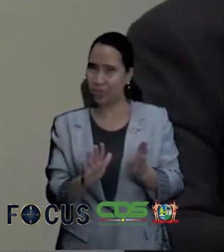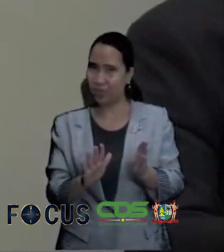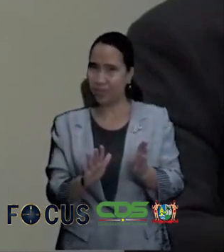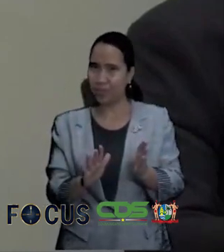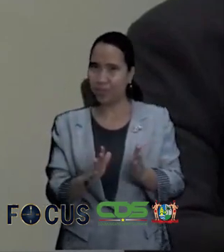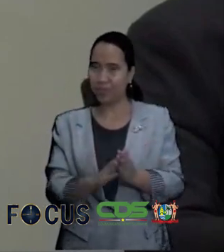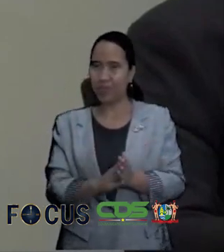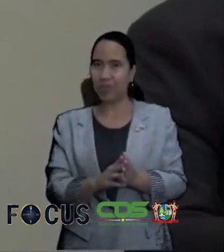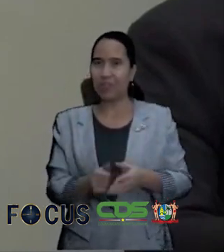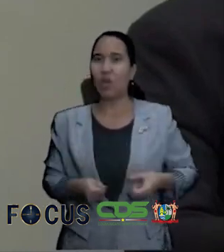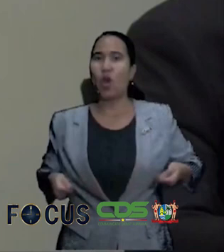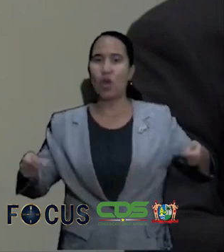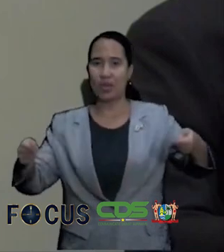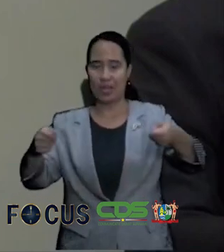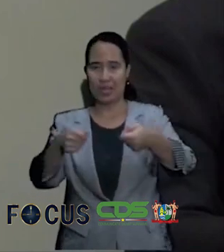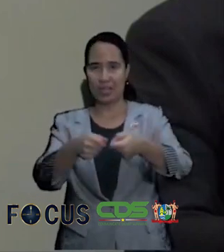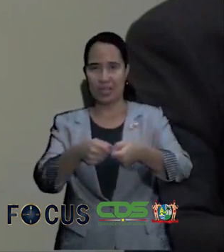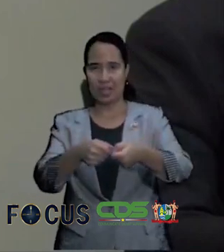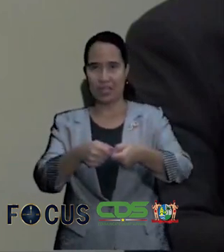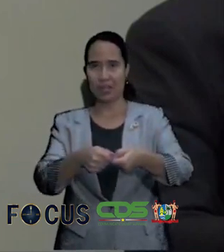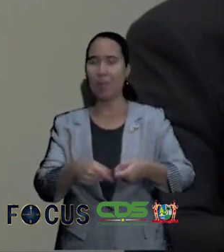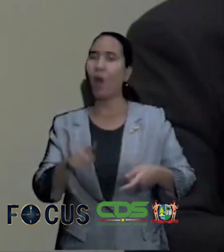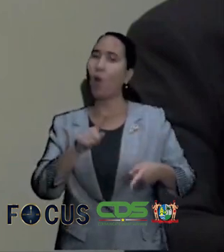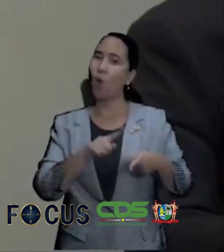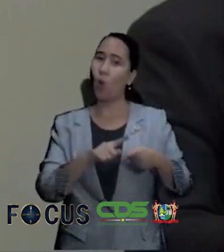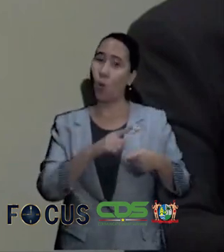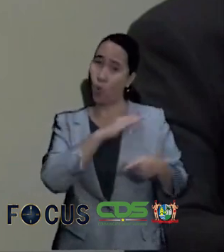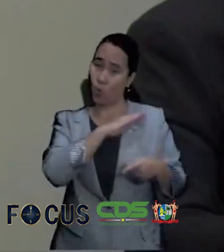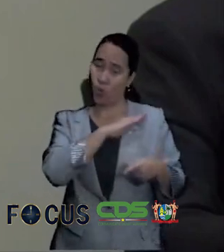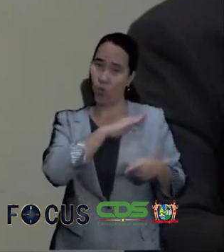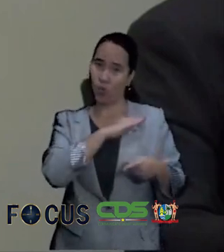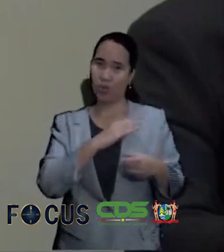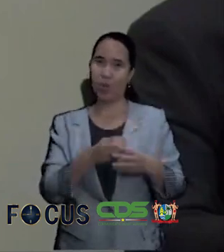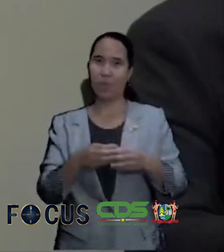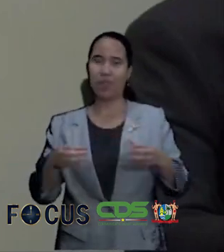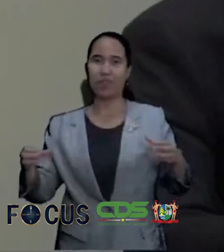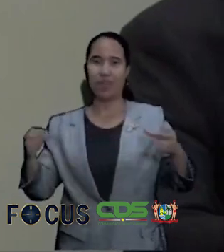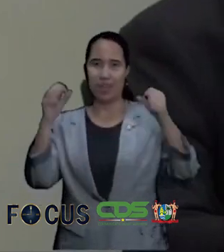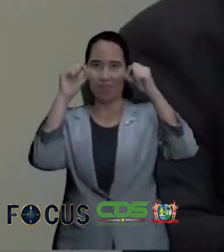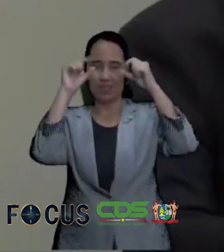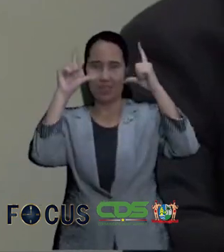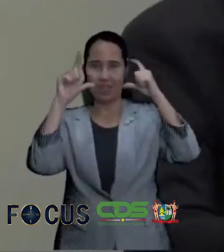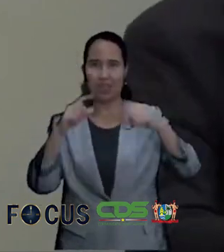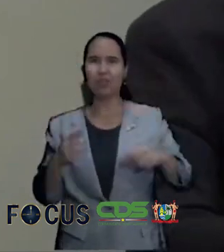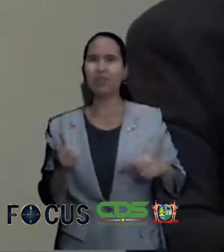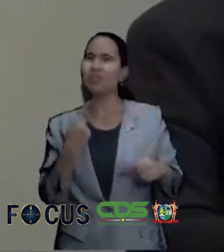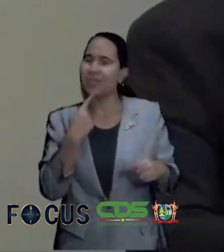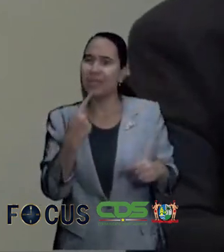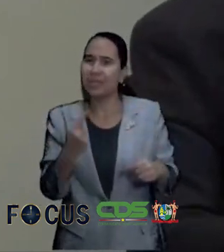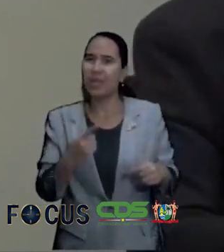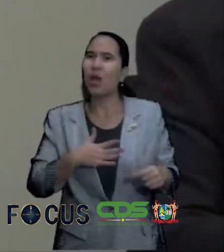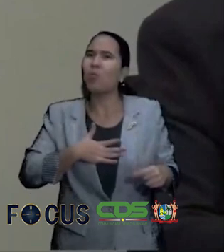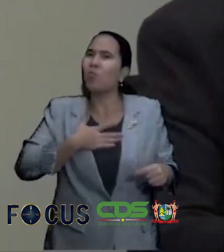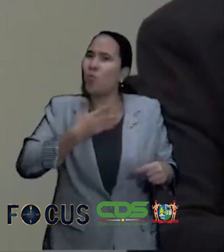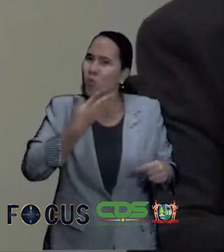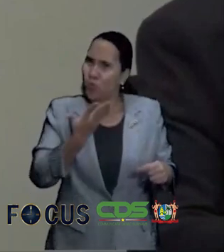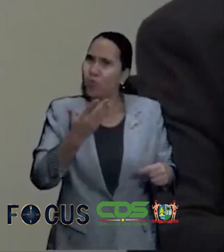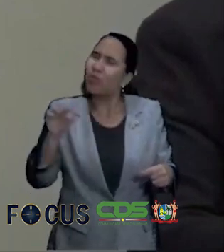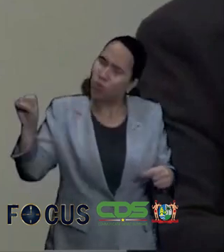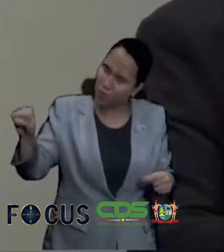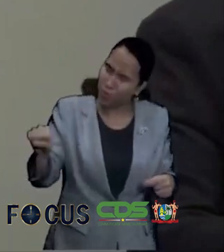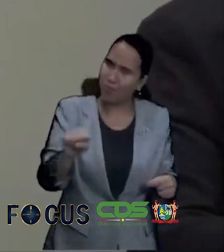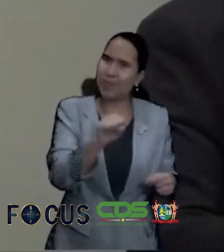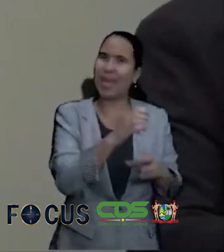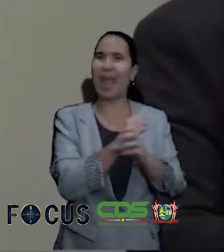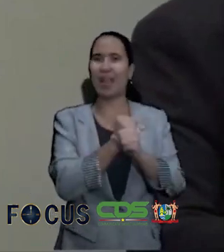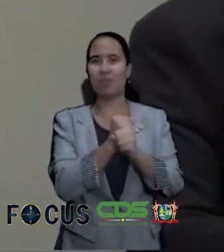de vakbeweging, maar ook het bedrijfsleven heeft toen aangegeven behoefte te hebben om ook een bijdrage